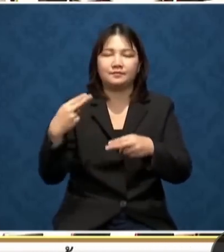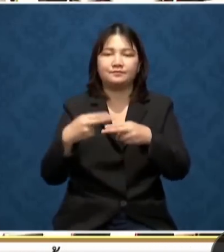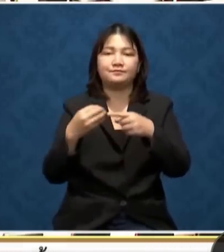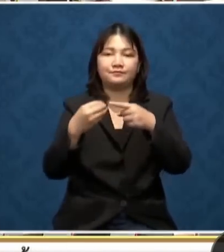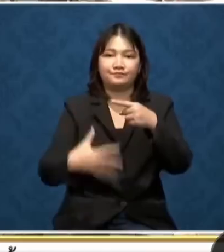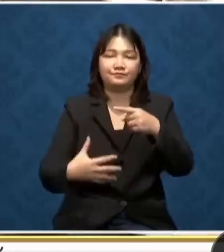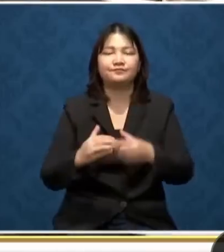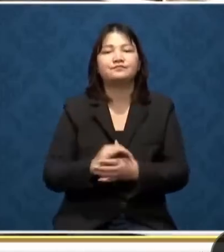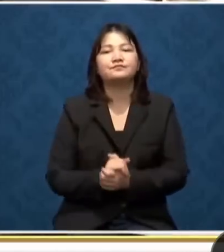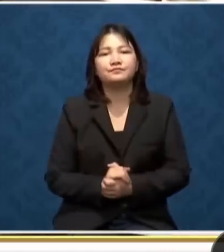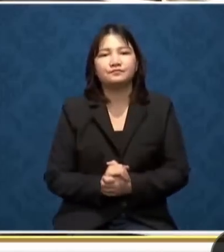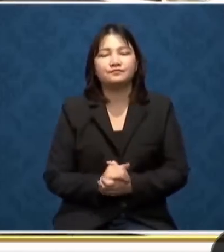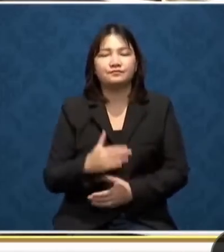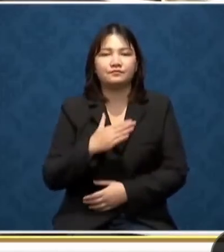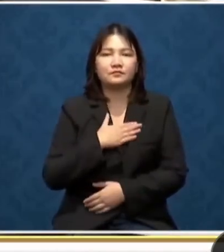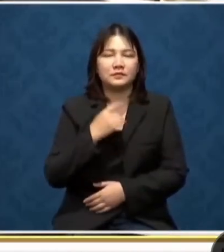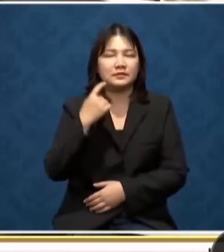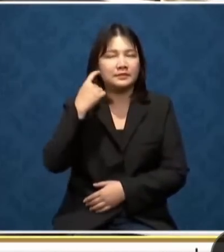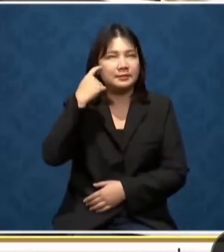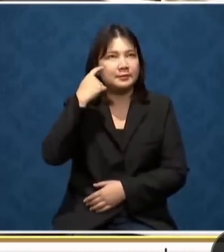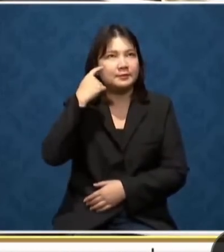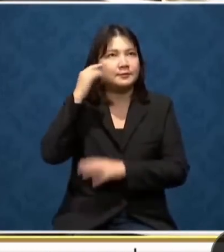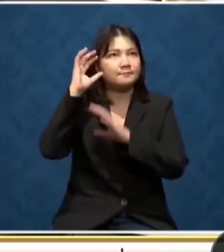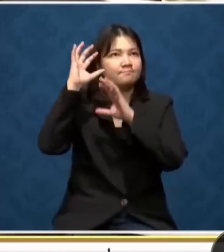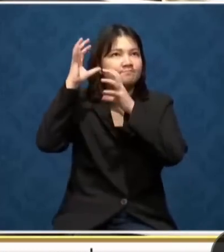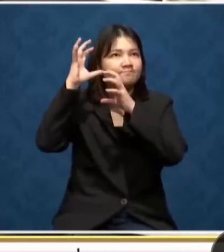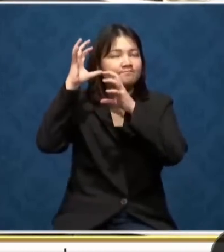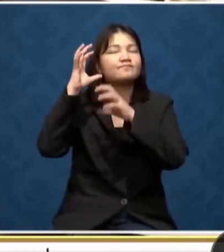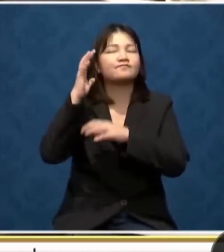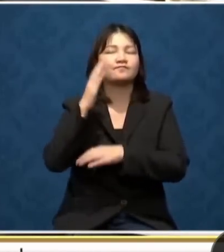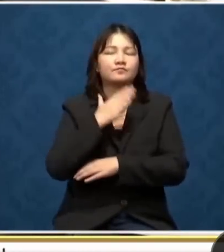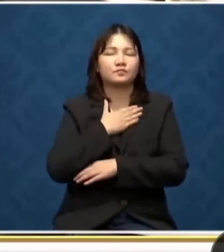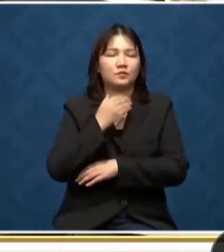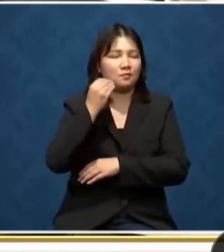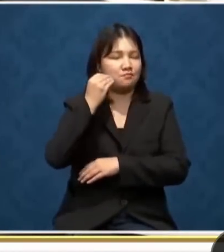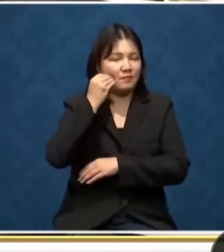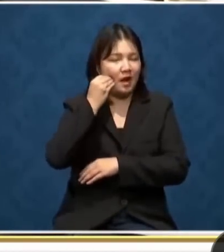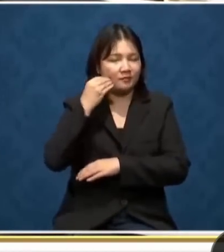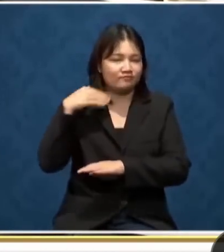วา